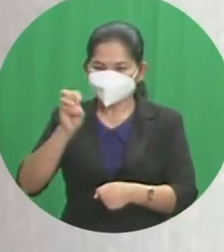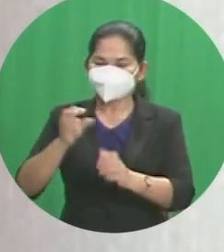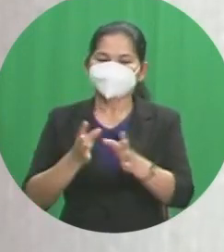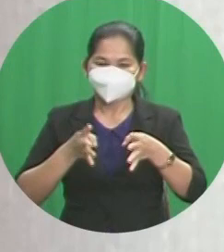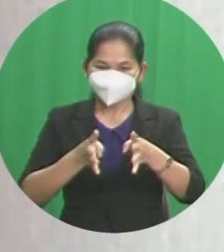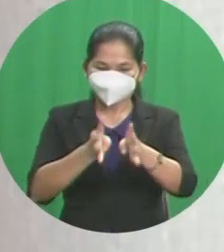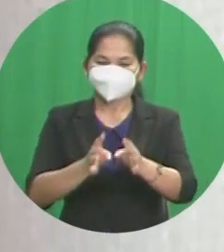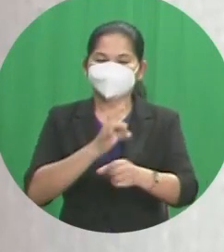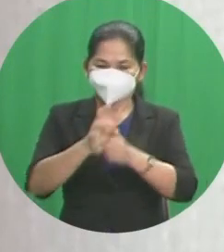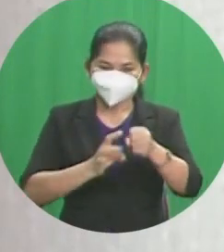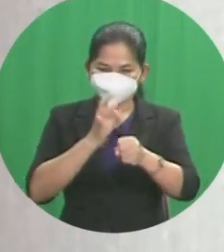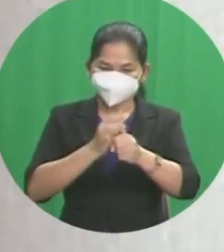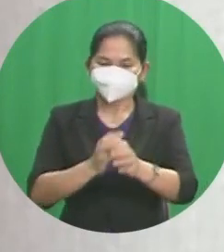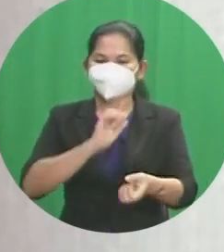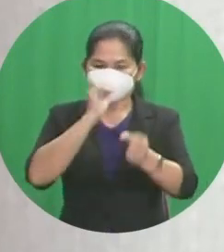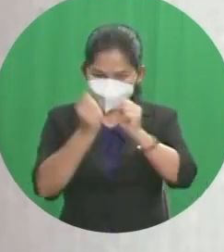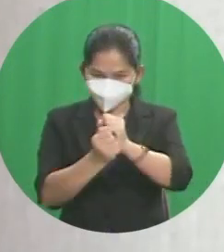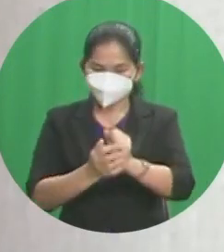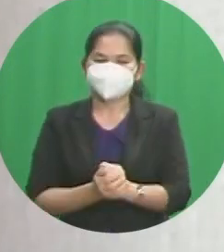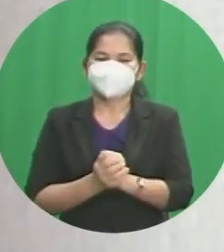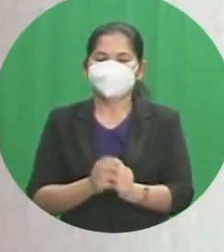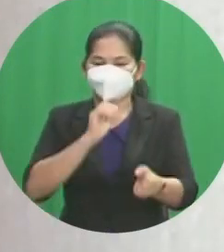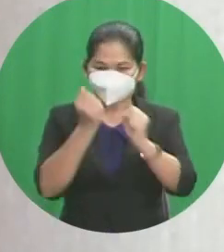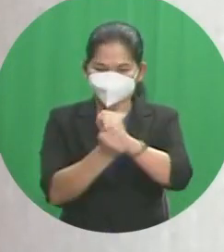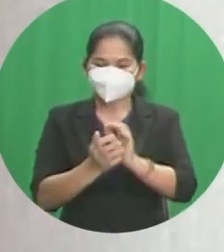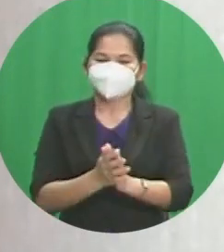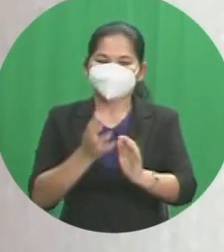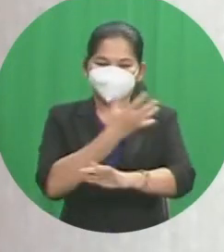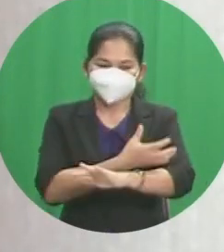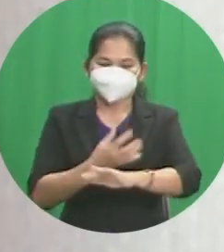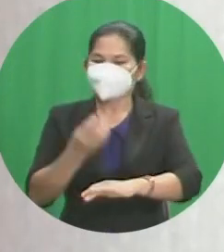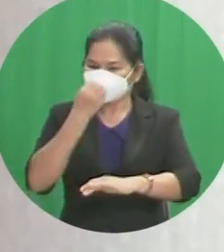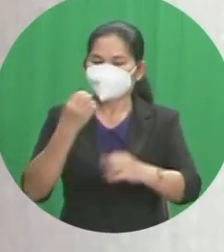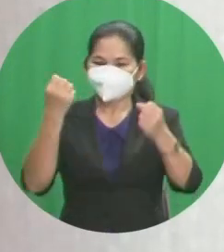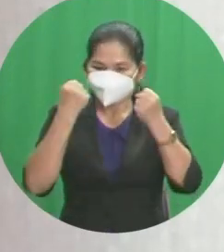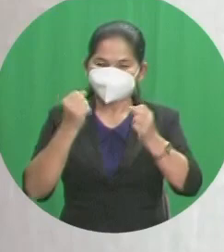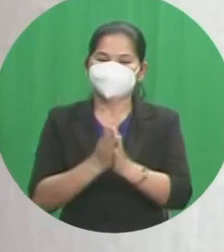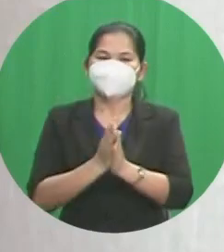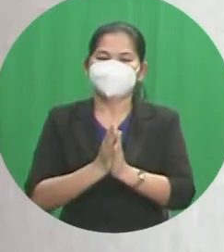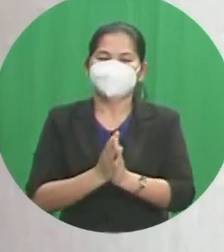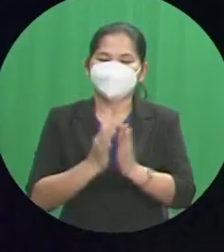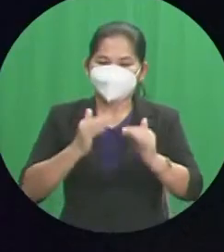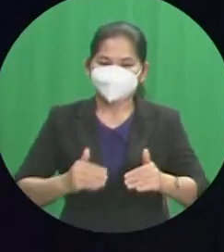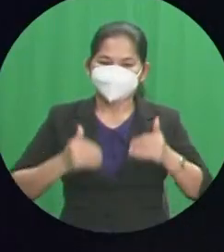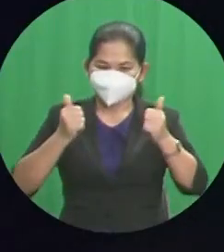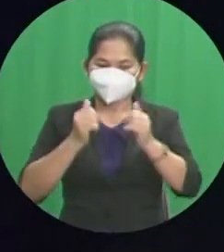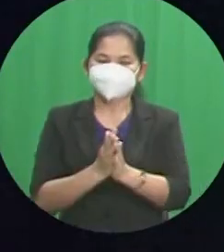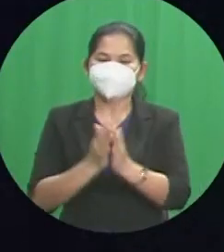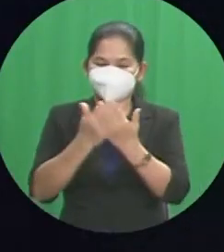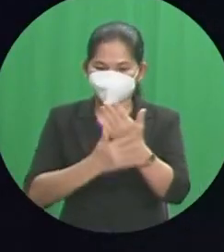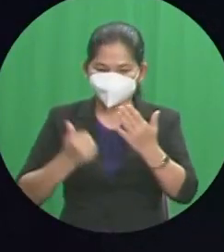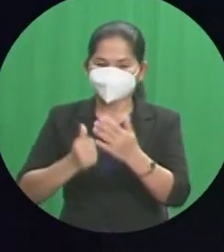លមានឥទ្ធិពលបំផុតក្នុងការកែលម្អឬផ្លាស់ប្តូរប្រព័ន្ធស្បៀងឲ្យកាន់តែរឹងមាំកាន់តែមានសមត្ថភាពនិងសមស្រប